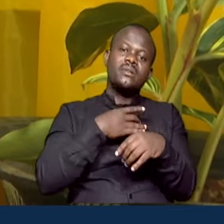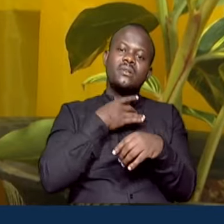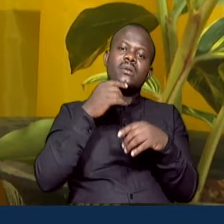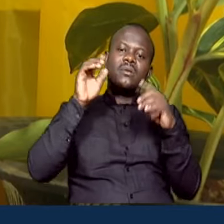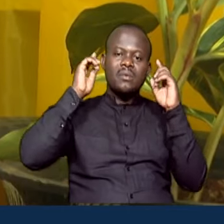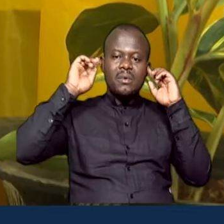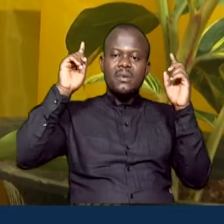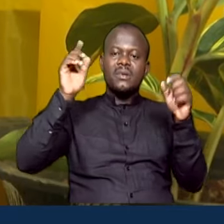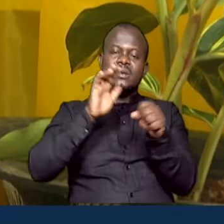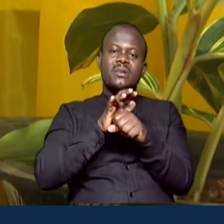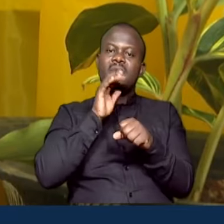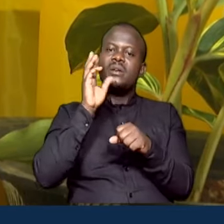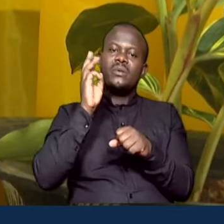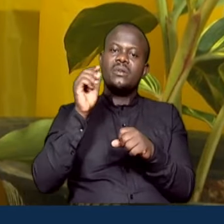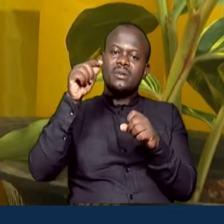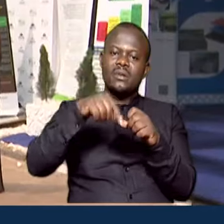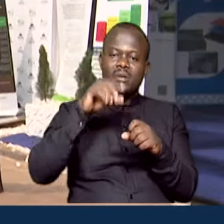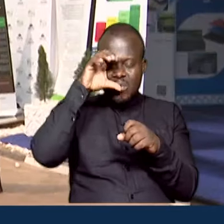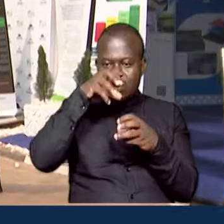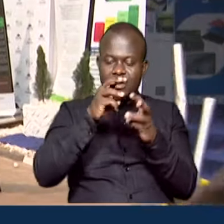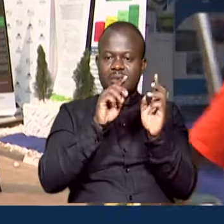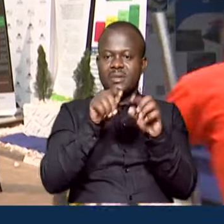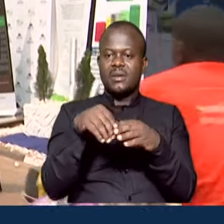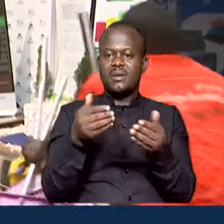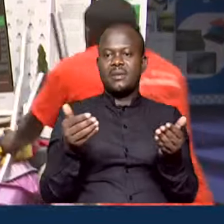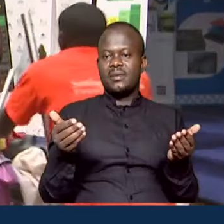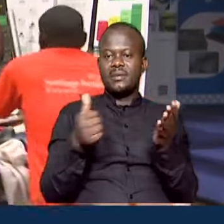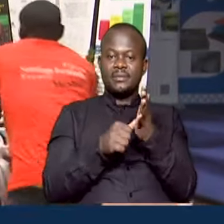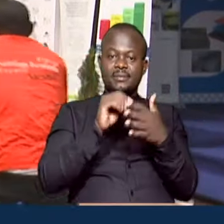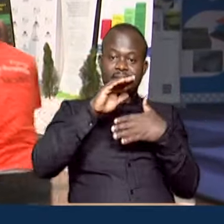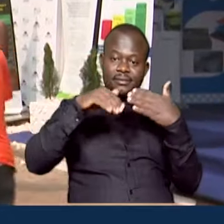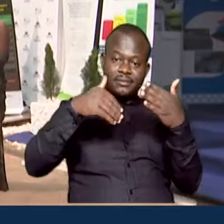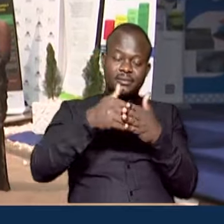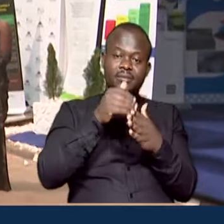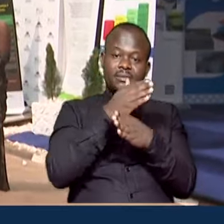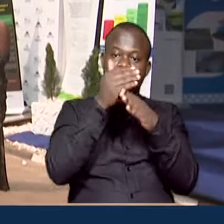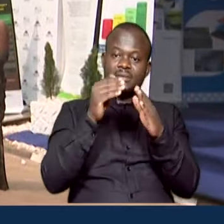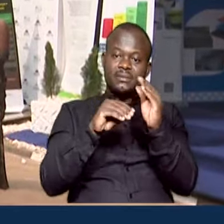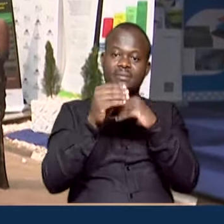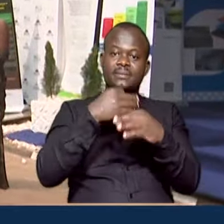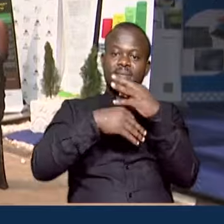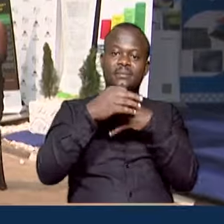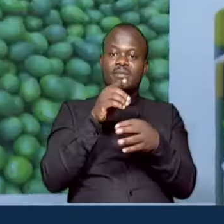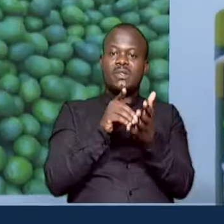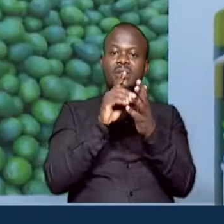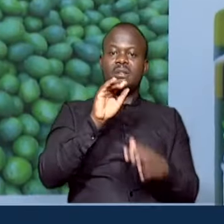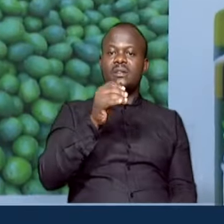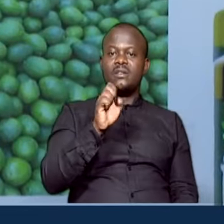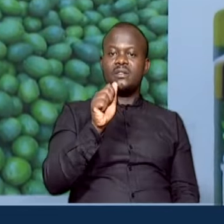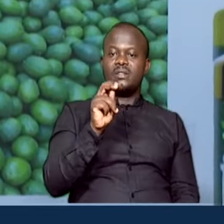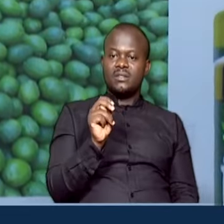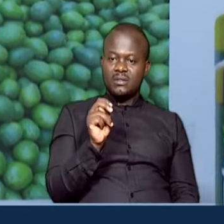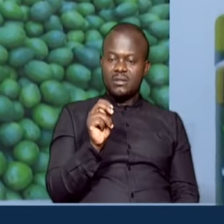urusaku rwinshi, ntabwo nzaza ngo mu rukonza n'abana. Ibibazo byose bivugwa muri Expo nibyo Ministri w'Ubucuruzi n'Inganda Dr. Jean Chrysostome